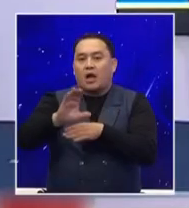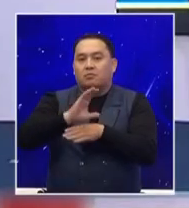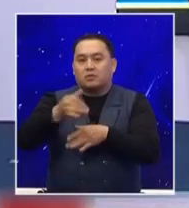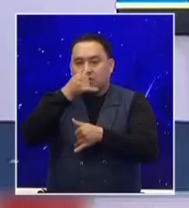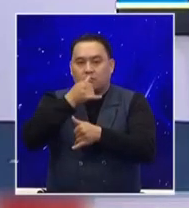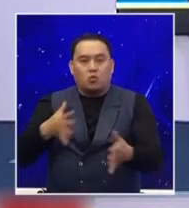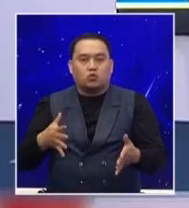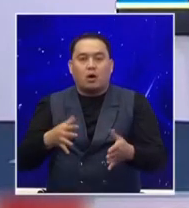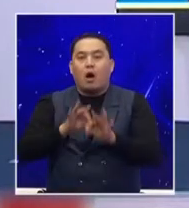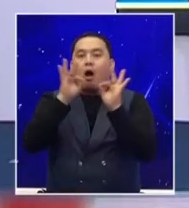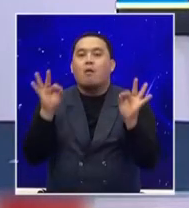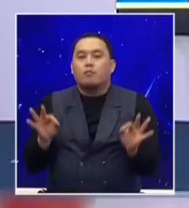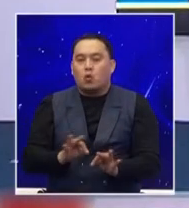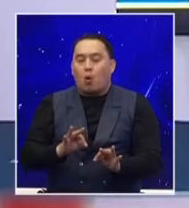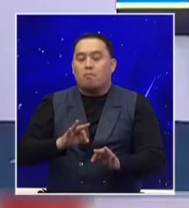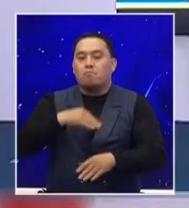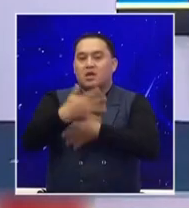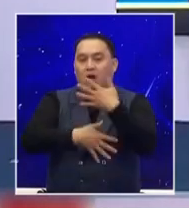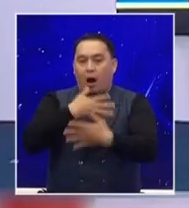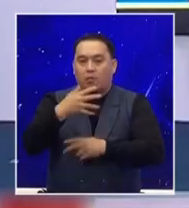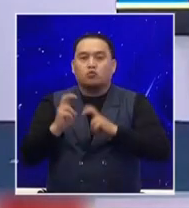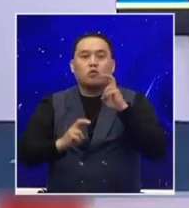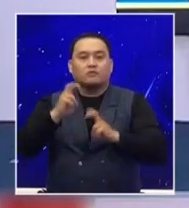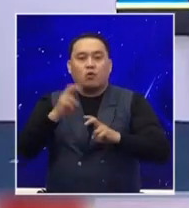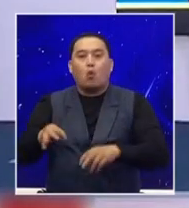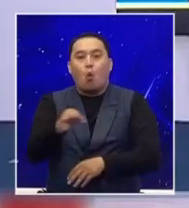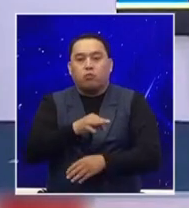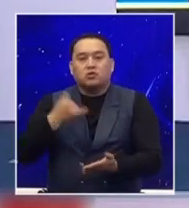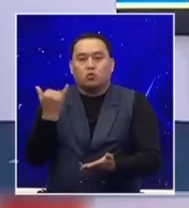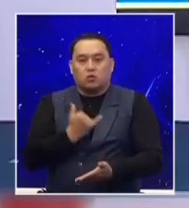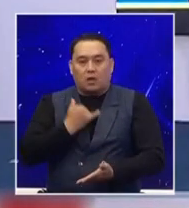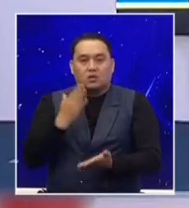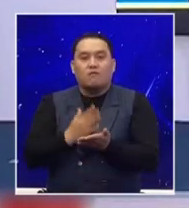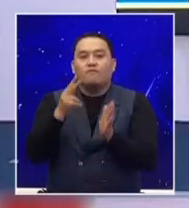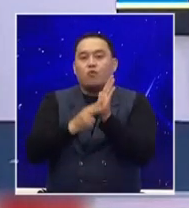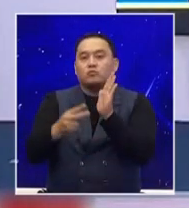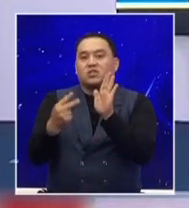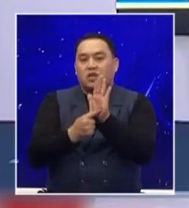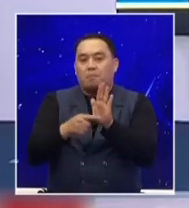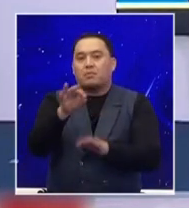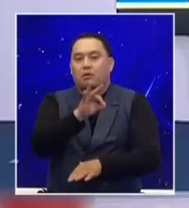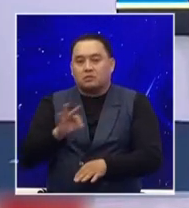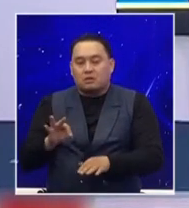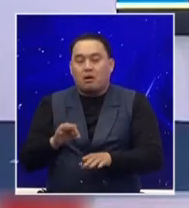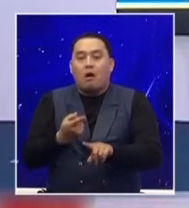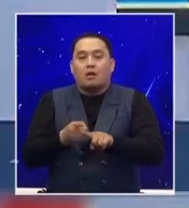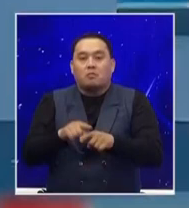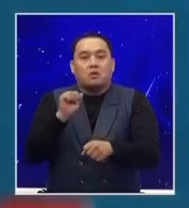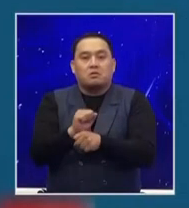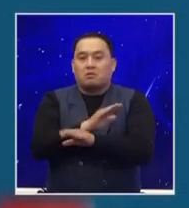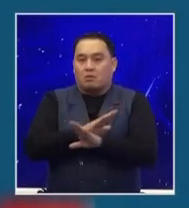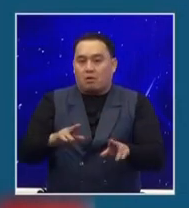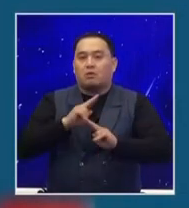экспортировали. Объем перерабатывающей промышленности в области составляет 87%. И это не предел, мы дальше над